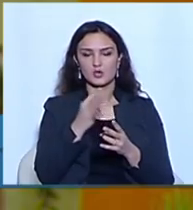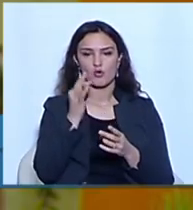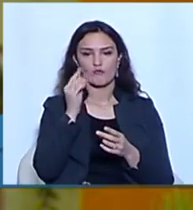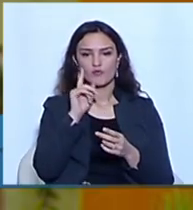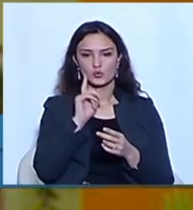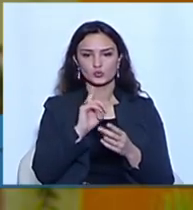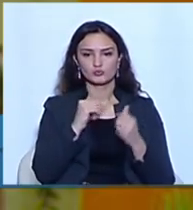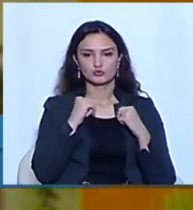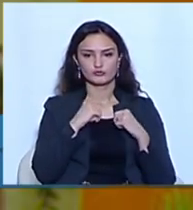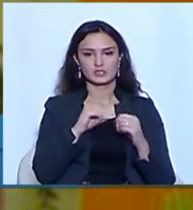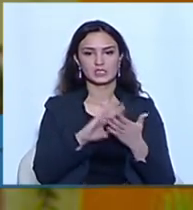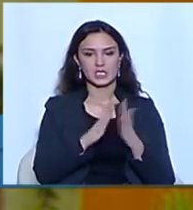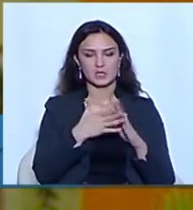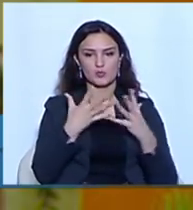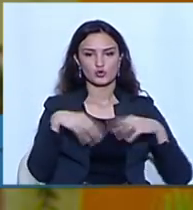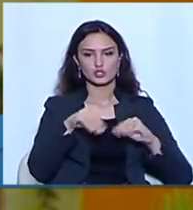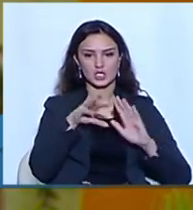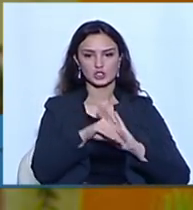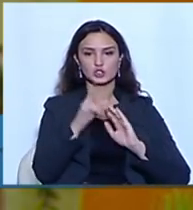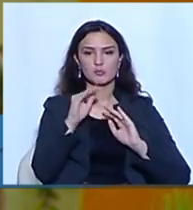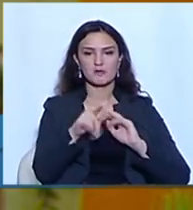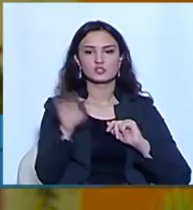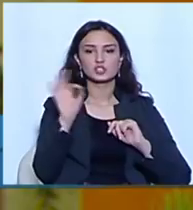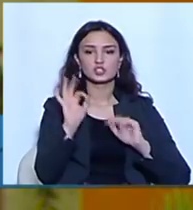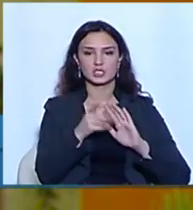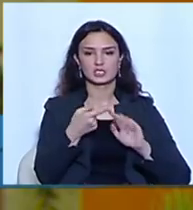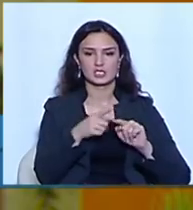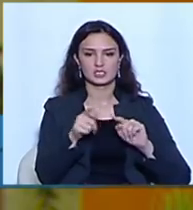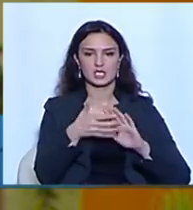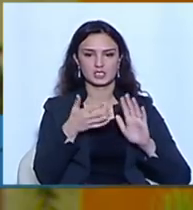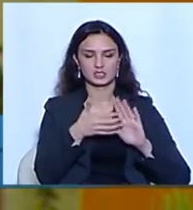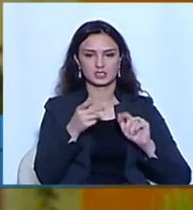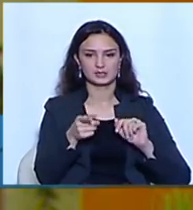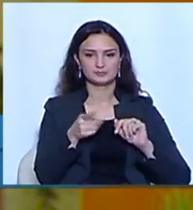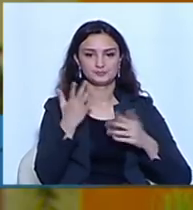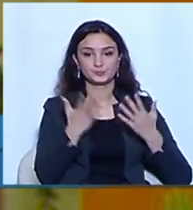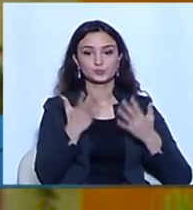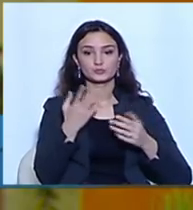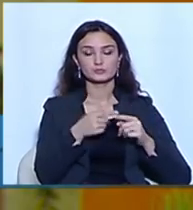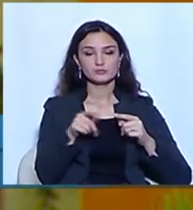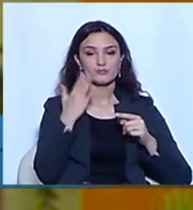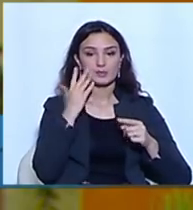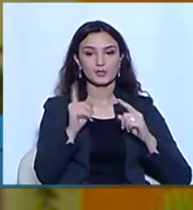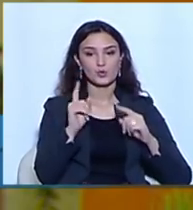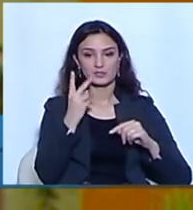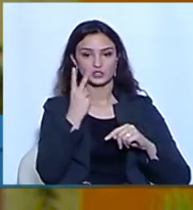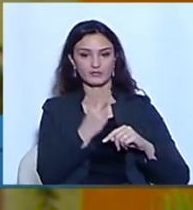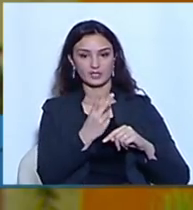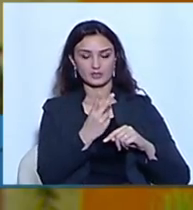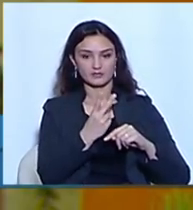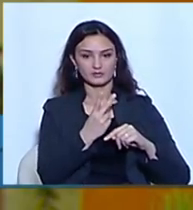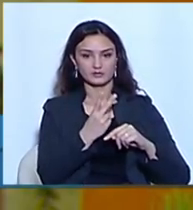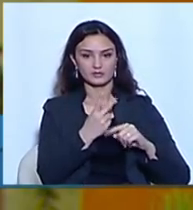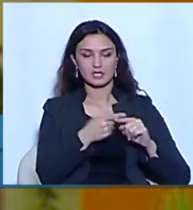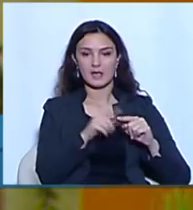კომფორტული მშვიდი გარემო ოჯახში და ბავშვს ხშირად ეს აკლია. ანუ თუ ამ რეალობას შევხედავთ და